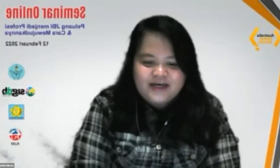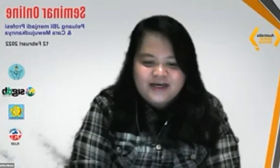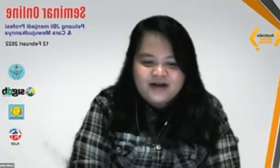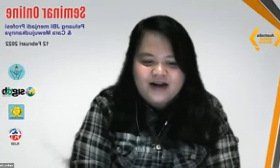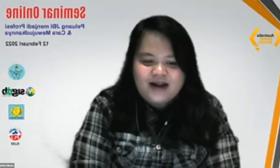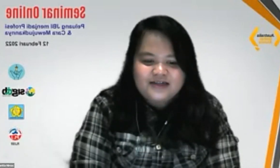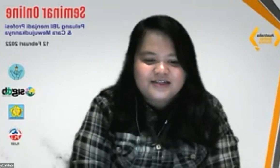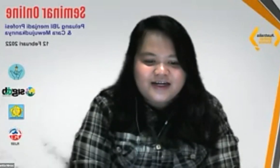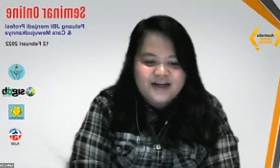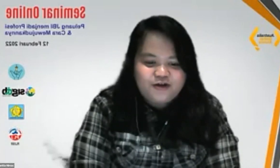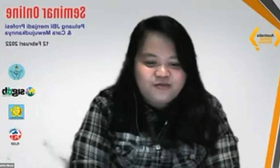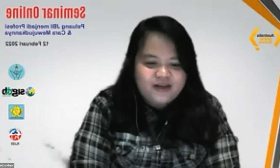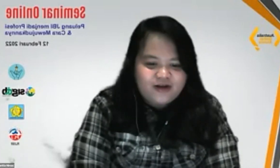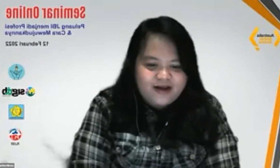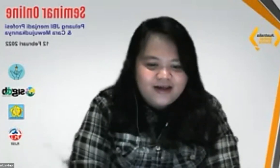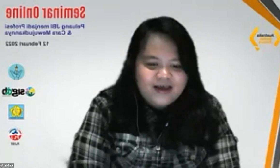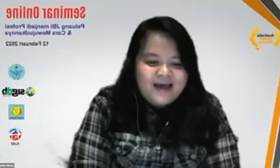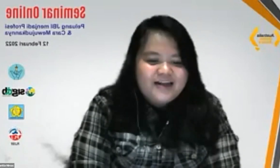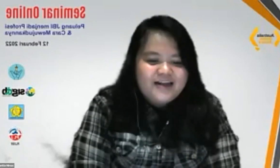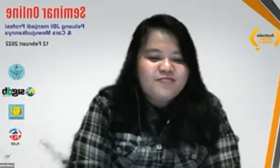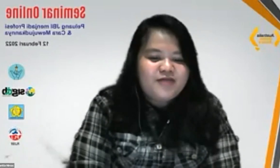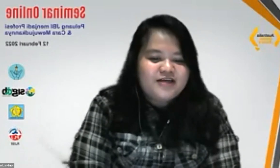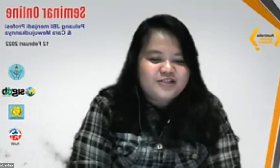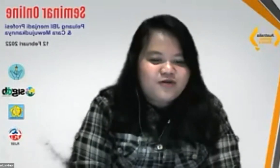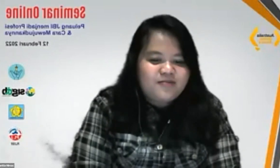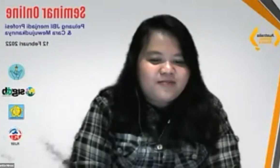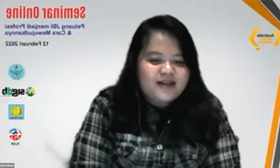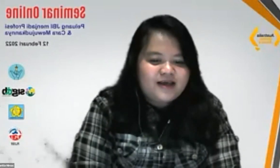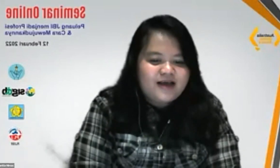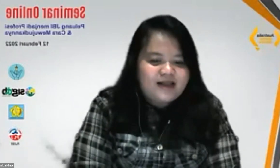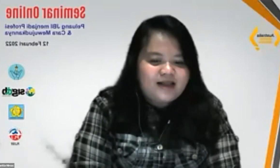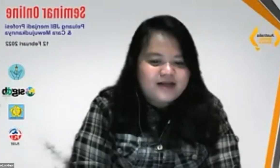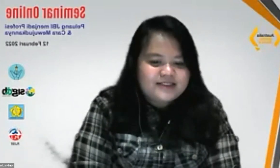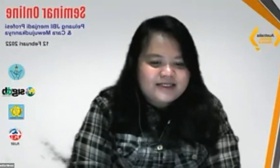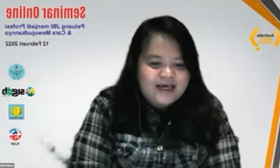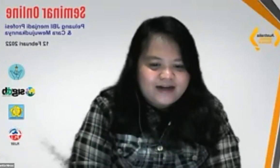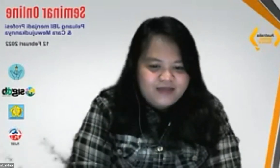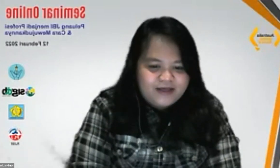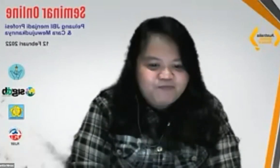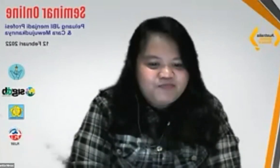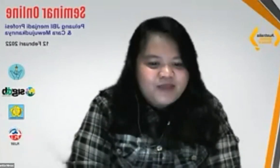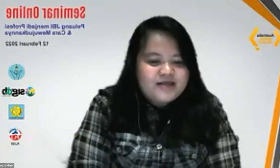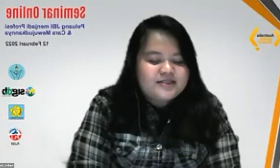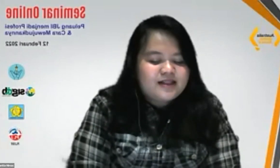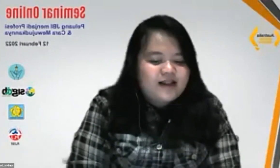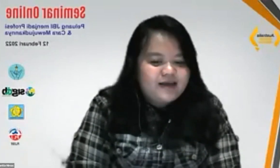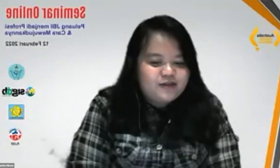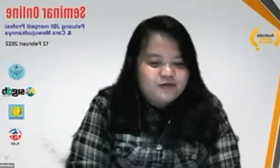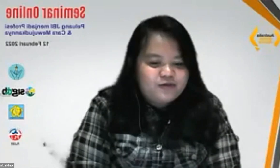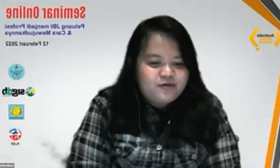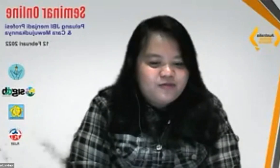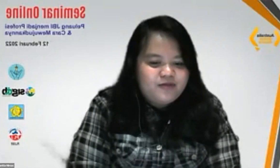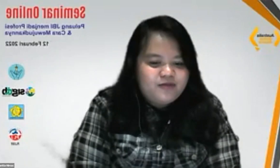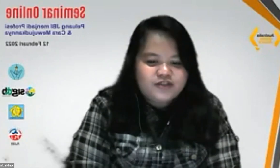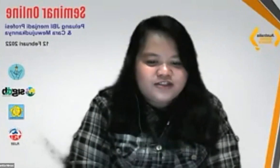Indonesia bergelar sarjana humaniora dengan beasiswa Peningkatan Prestasi atlet ini setelah